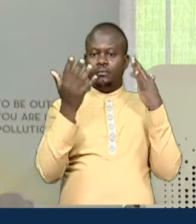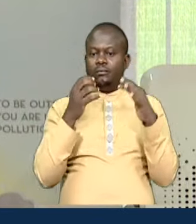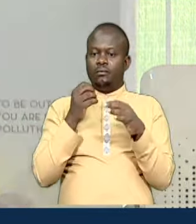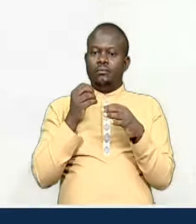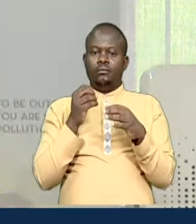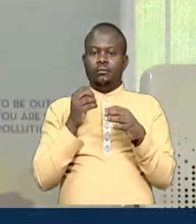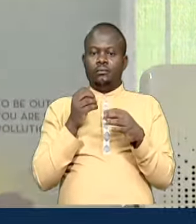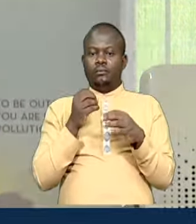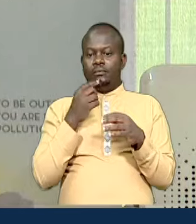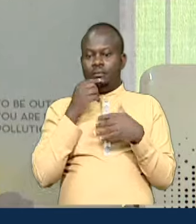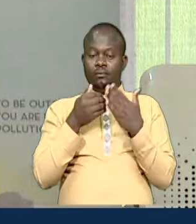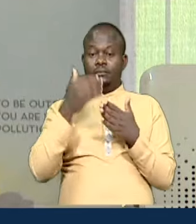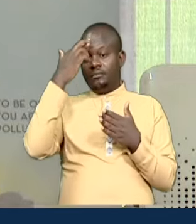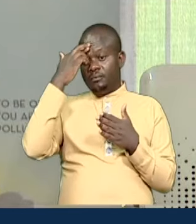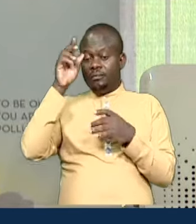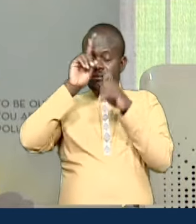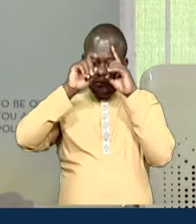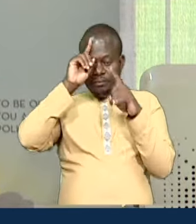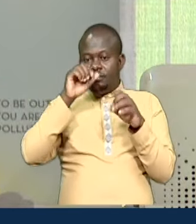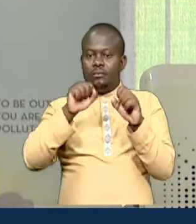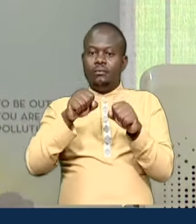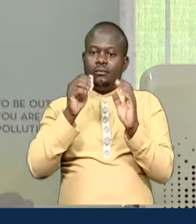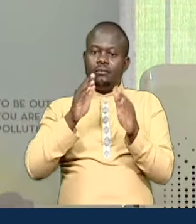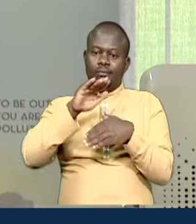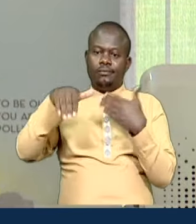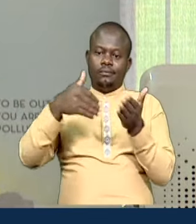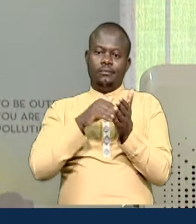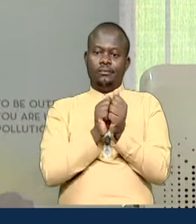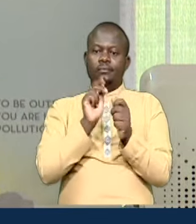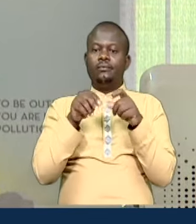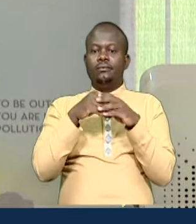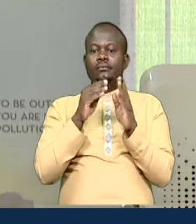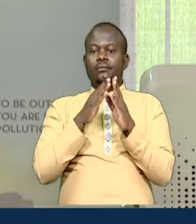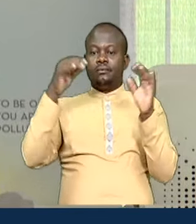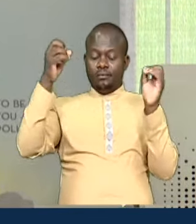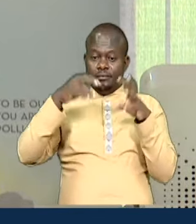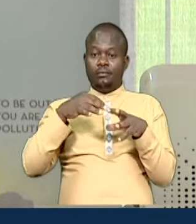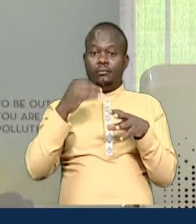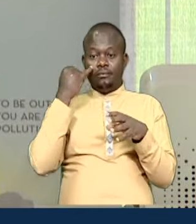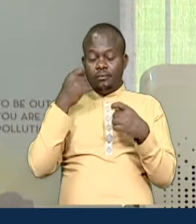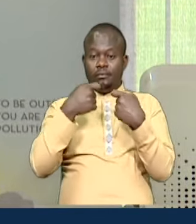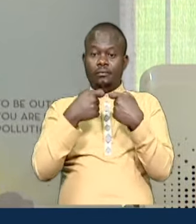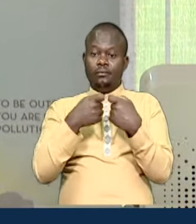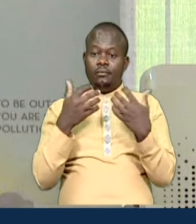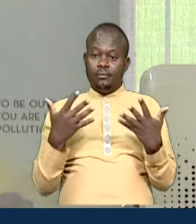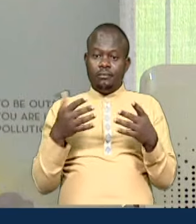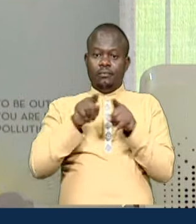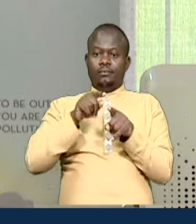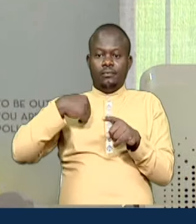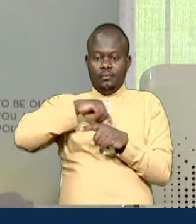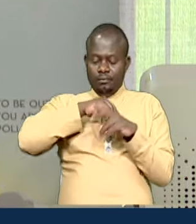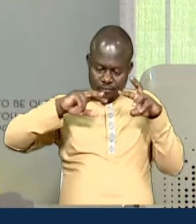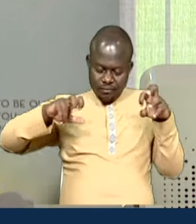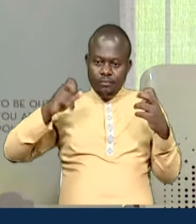climate change. Tetse kwibaza ikibazo ati moto zose zitwara abagenzi muri Kigali zibaye amashanyarazi. Ubwo nkanjye